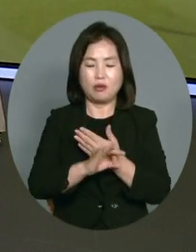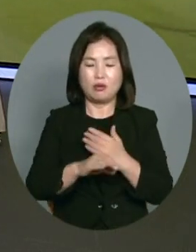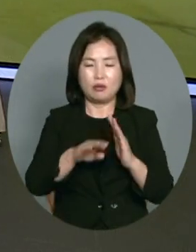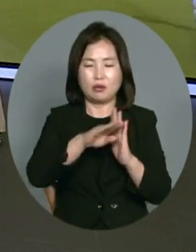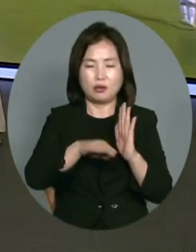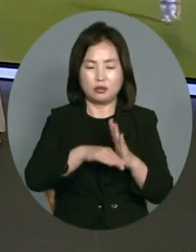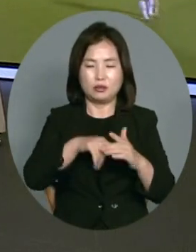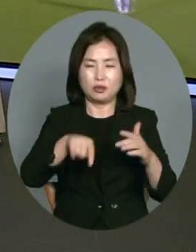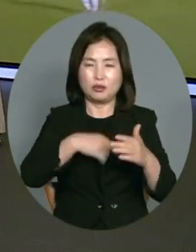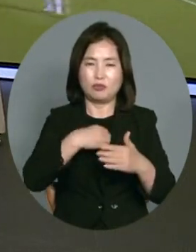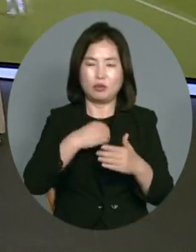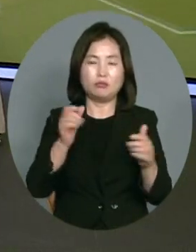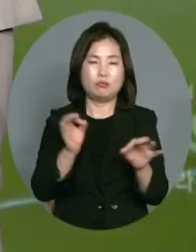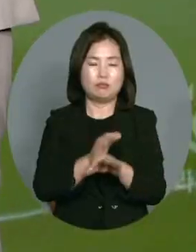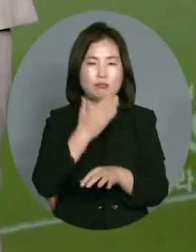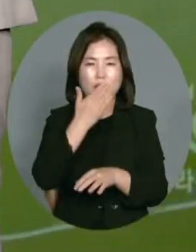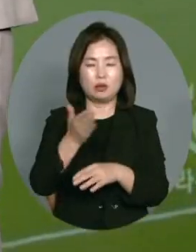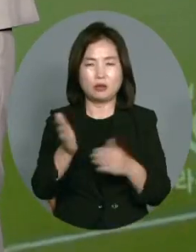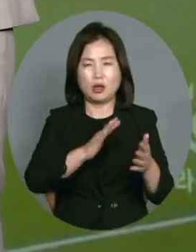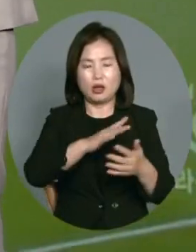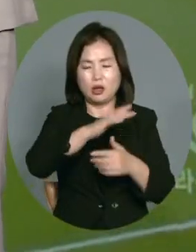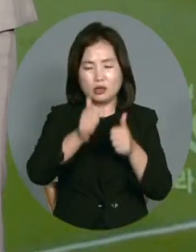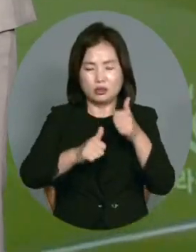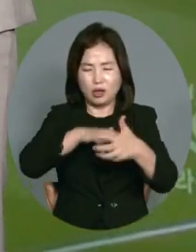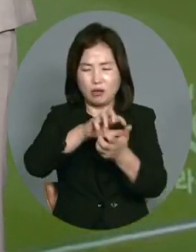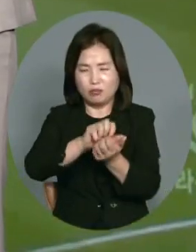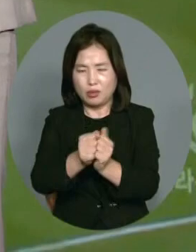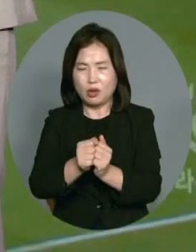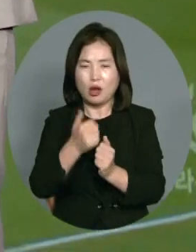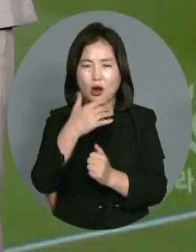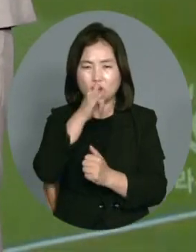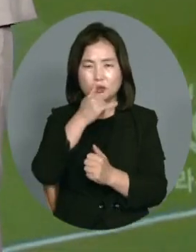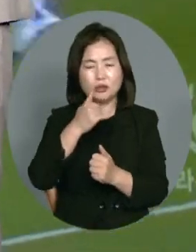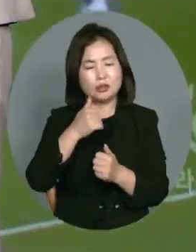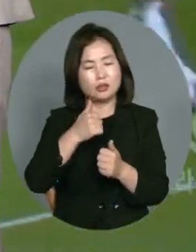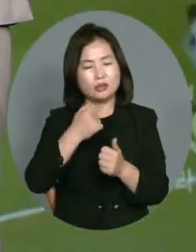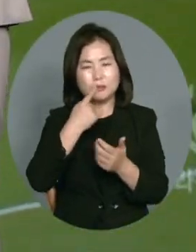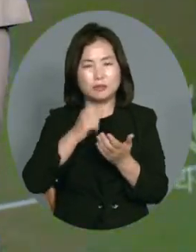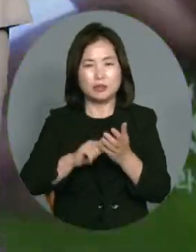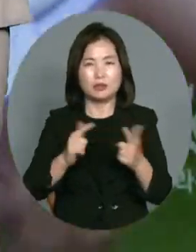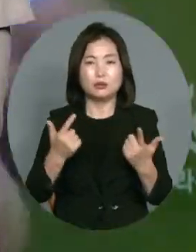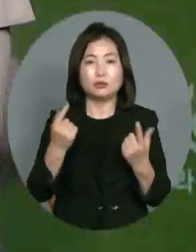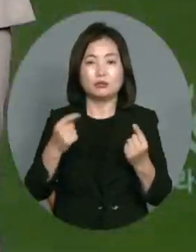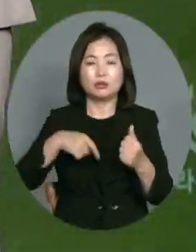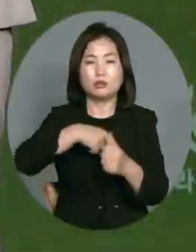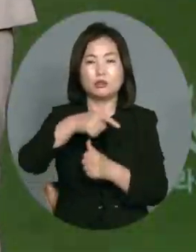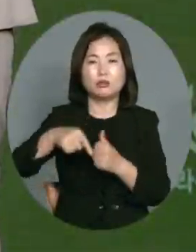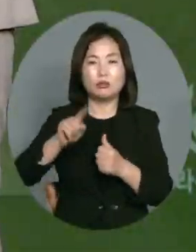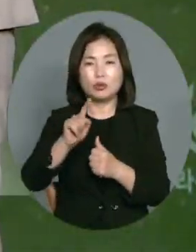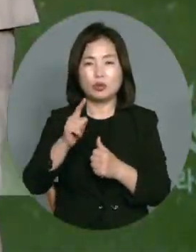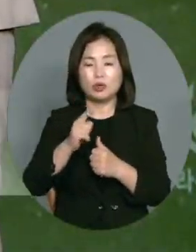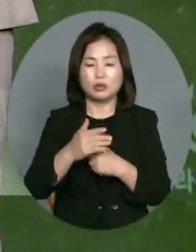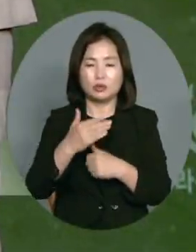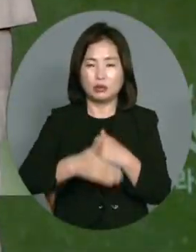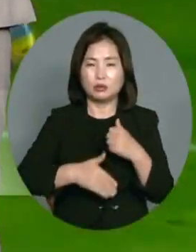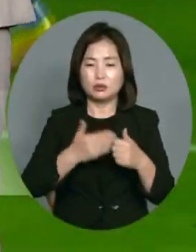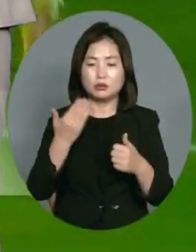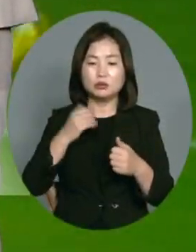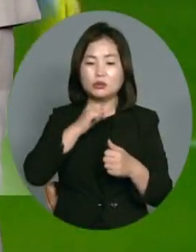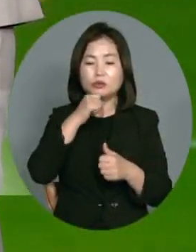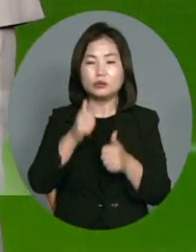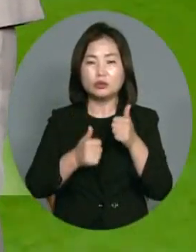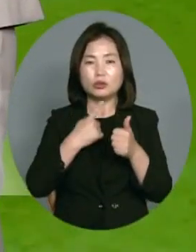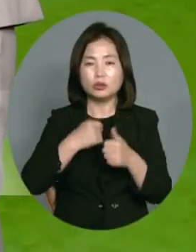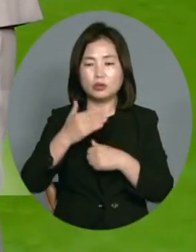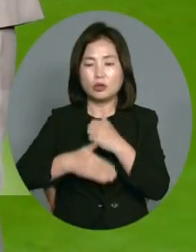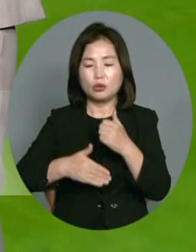네, 모든 팀이 총력전을 펼칠 것 같아서 뭐 예측하기는 쉽지 않겠지만 뭐 최근 분위기, 상대 전적 등을 고려했을 때